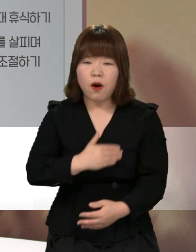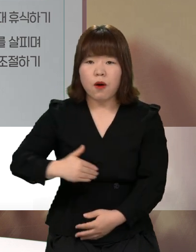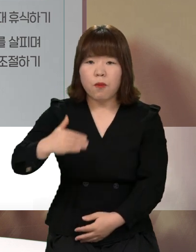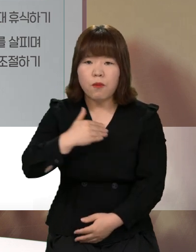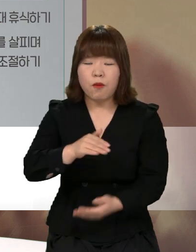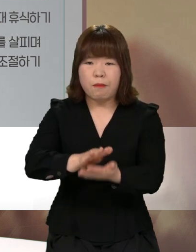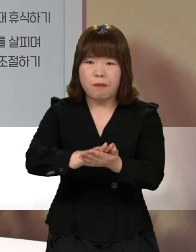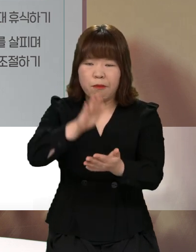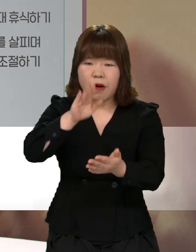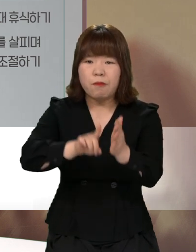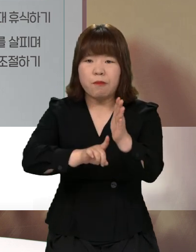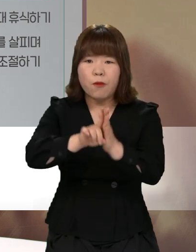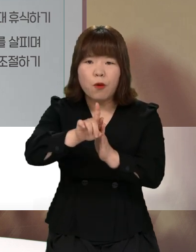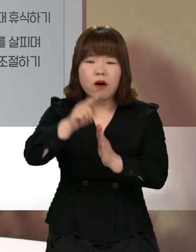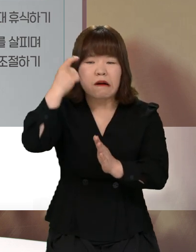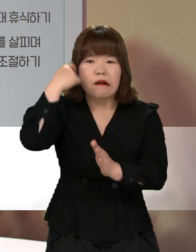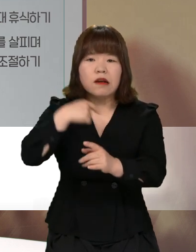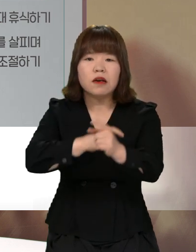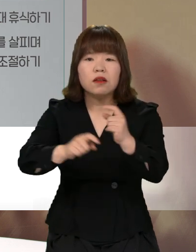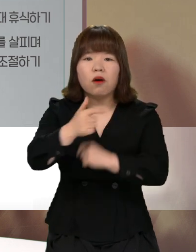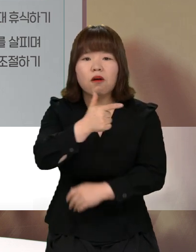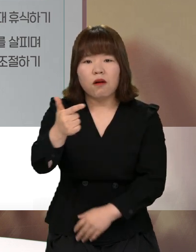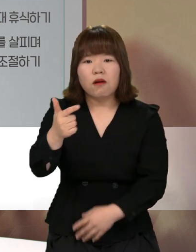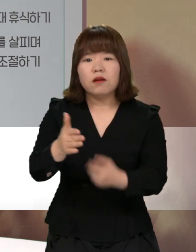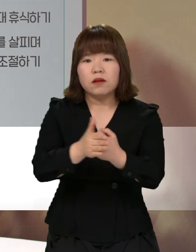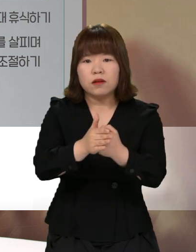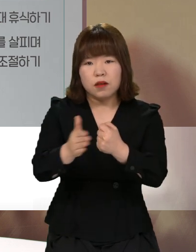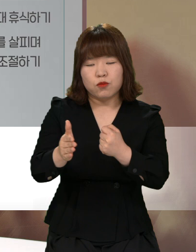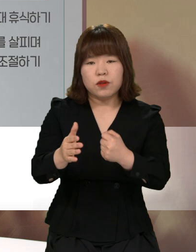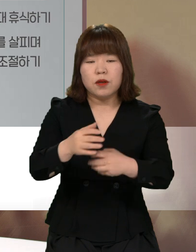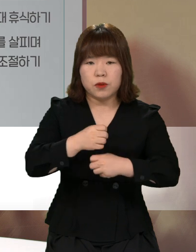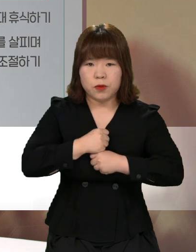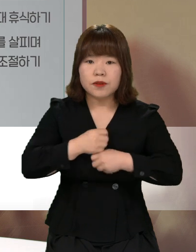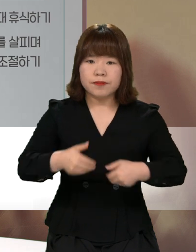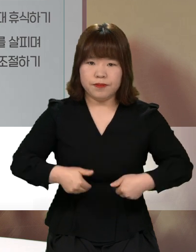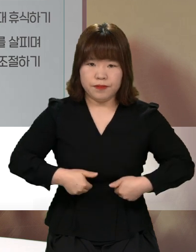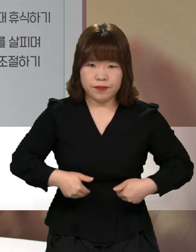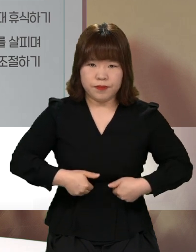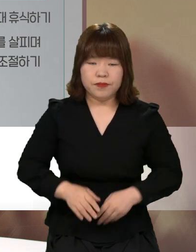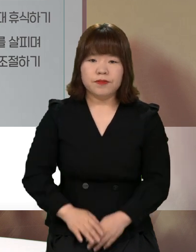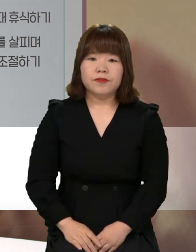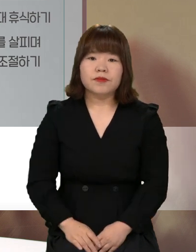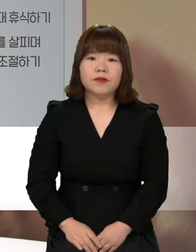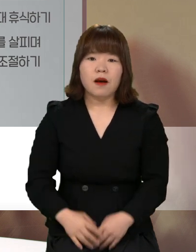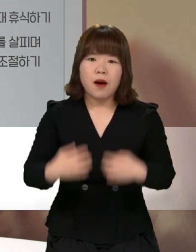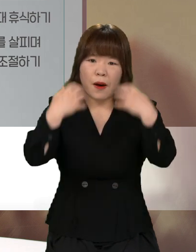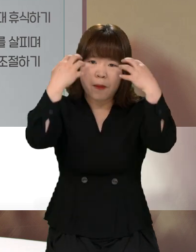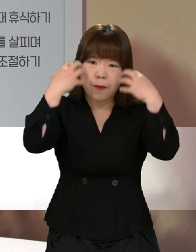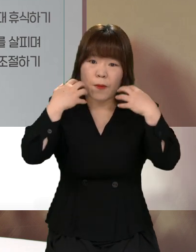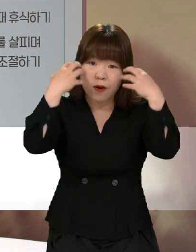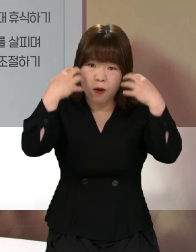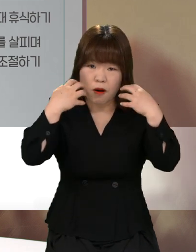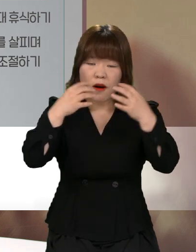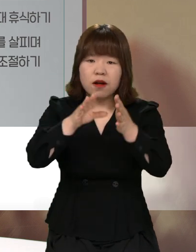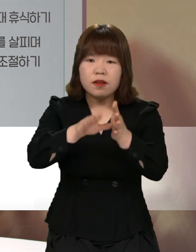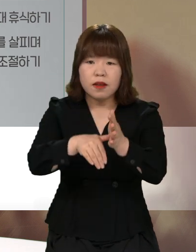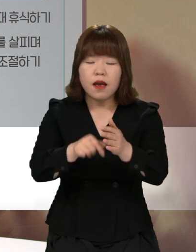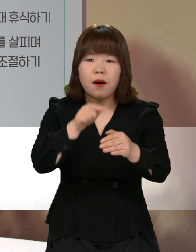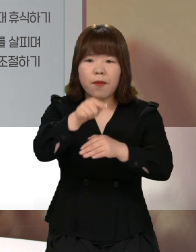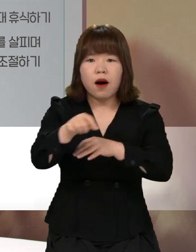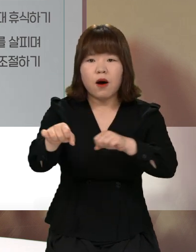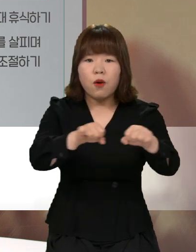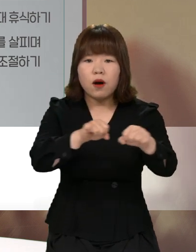기온이라도 체감 온도가 더욱 높아져 온열 질환에 대한 각별한 주의가 필요한데요 여름철 폭염시